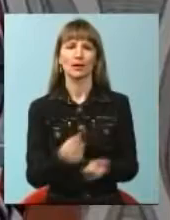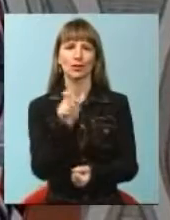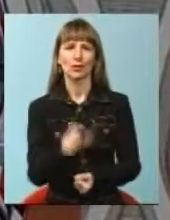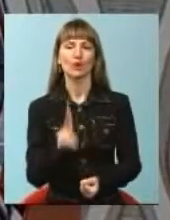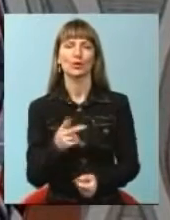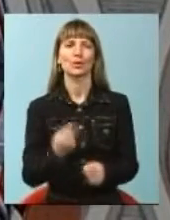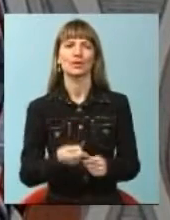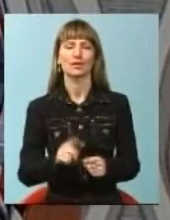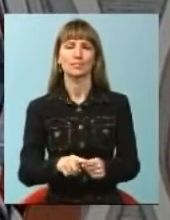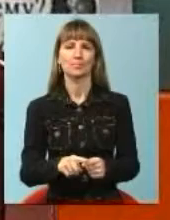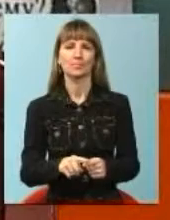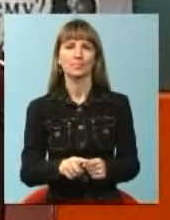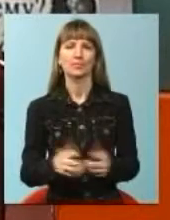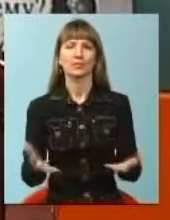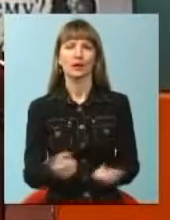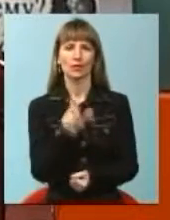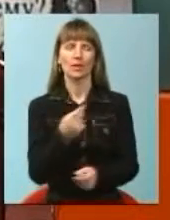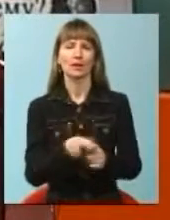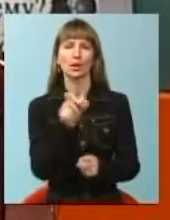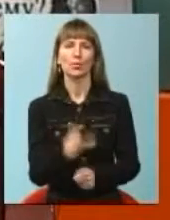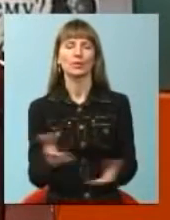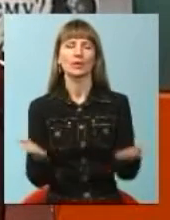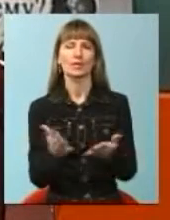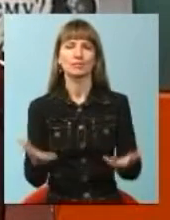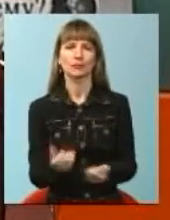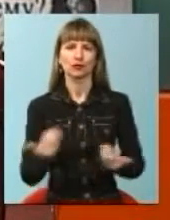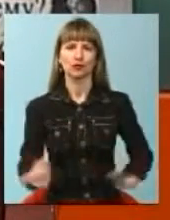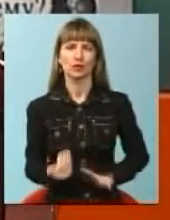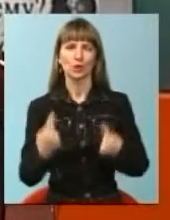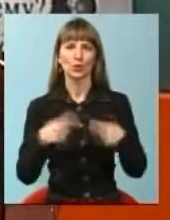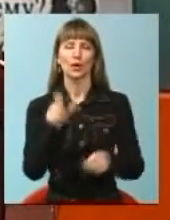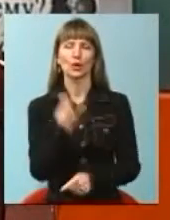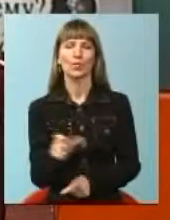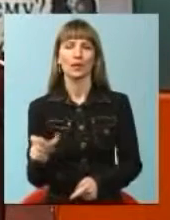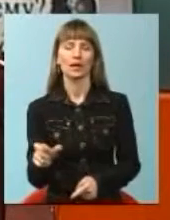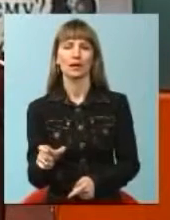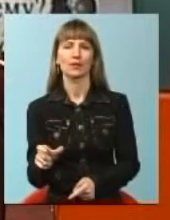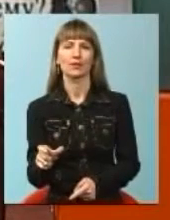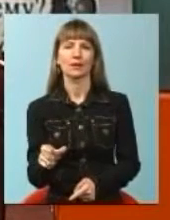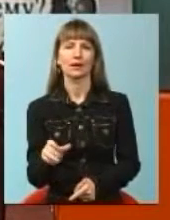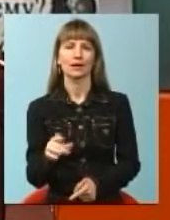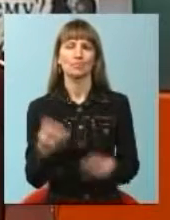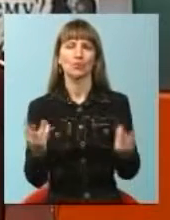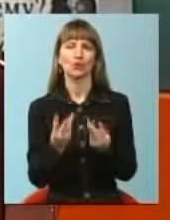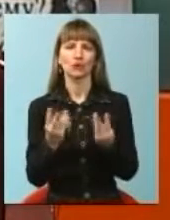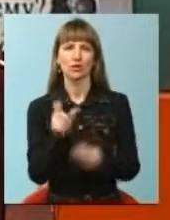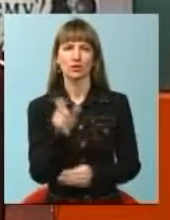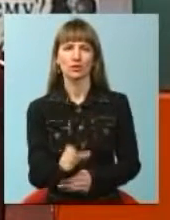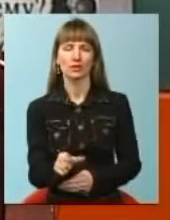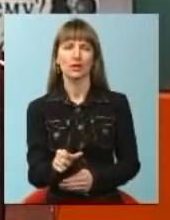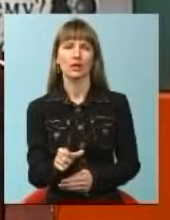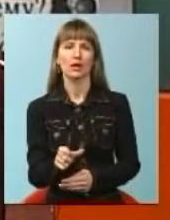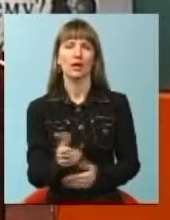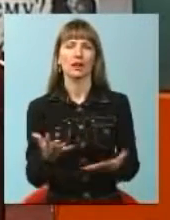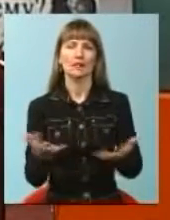це такі? Рятувальники – це люди, які рятують життя інших людей. Це можуть бути пожежні, які рятують